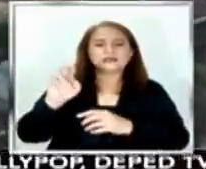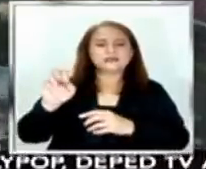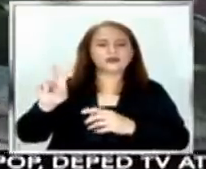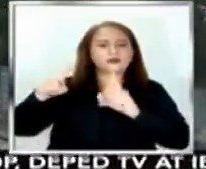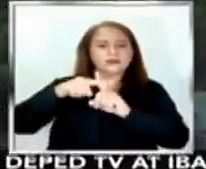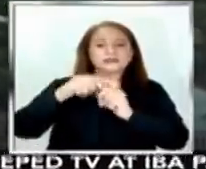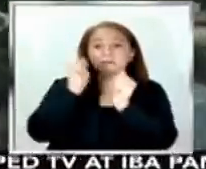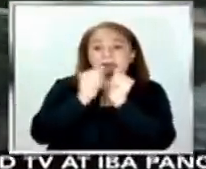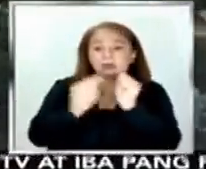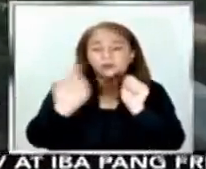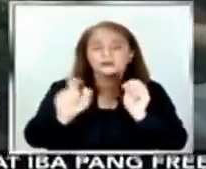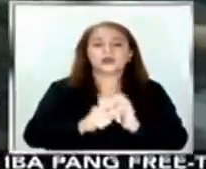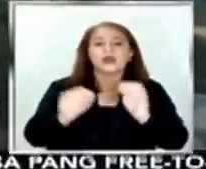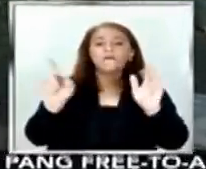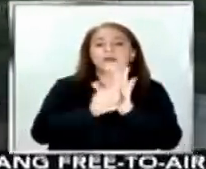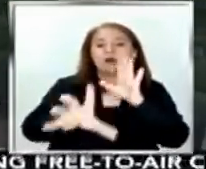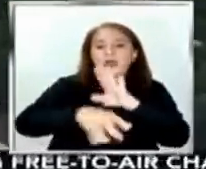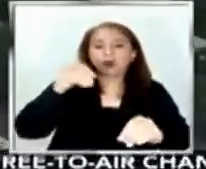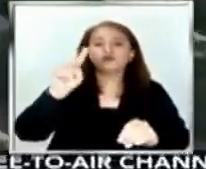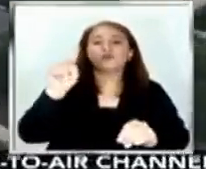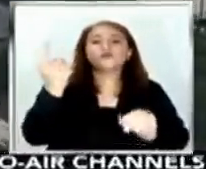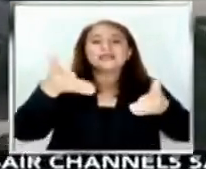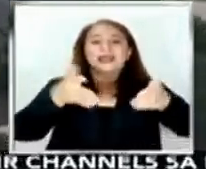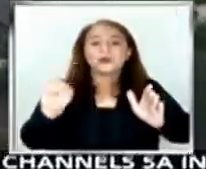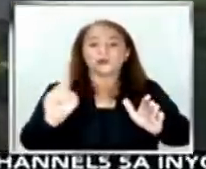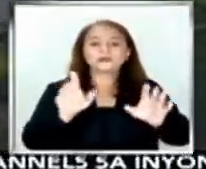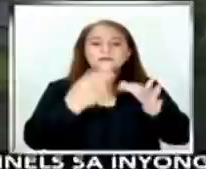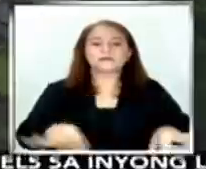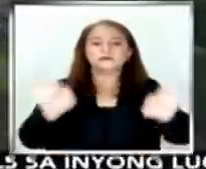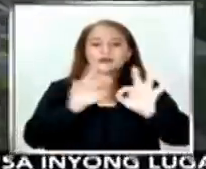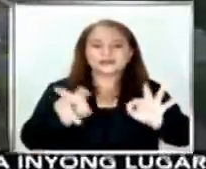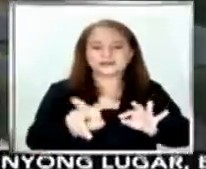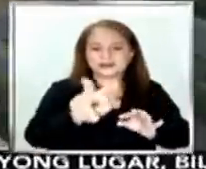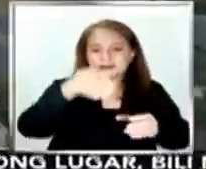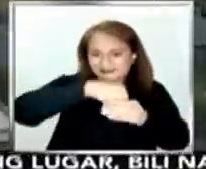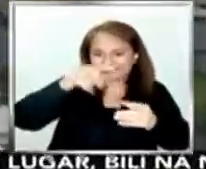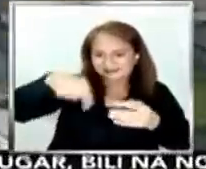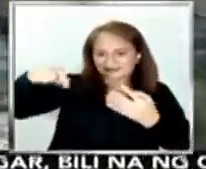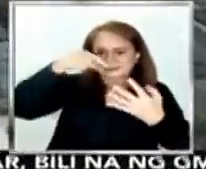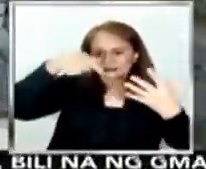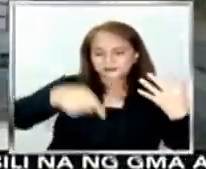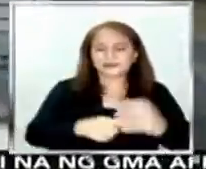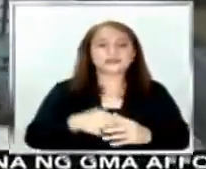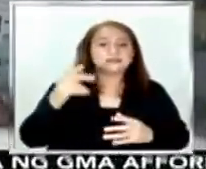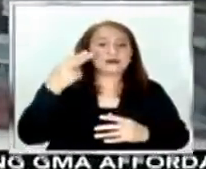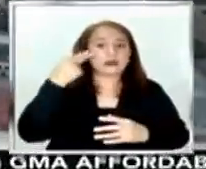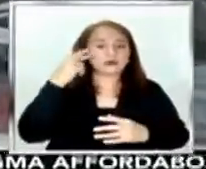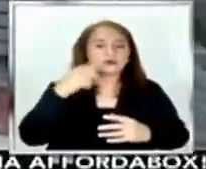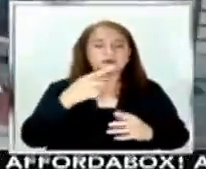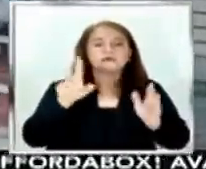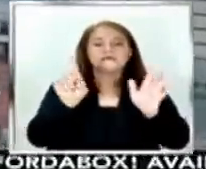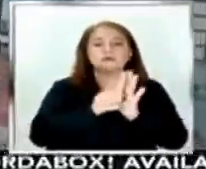lumabas unless essential travel sa mga lugar na ito. Sabi ni Roque, bawal din munang umuwi ngayon sa probinsya para sa mahal